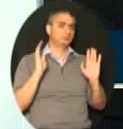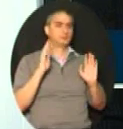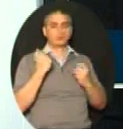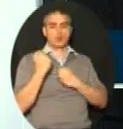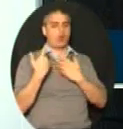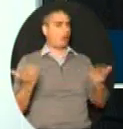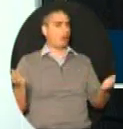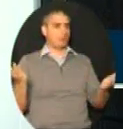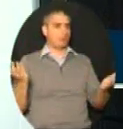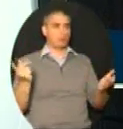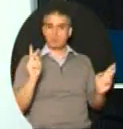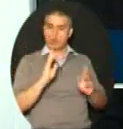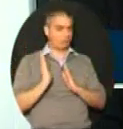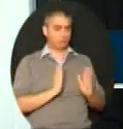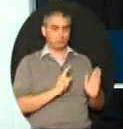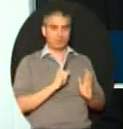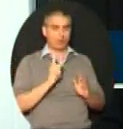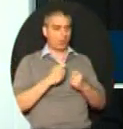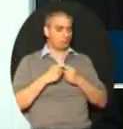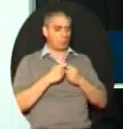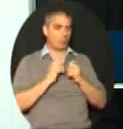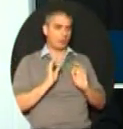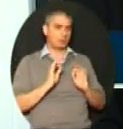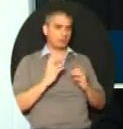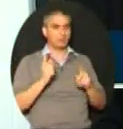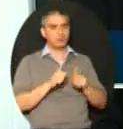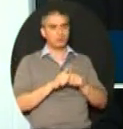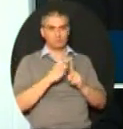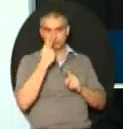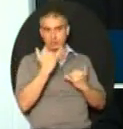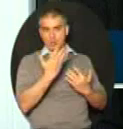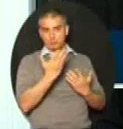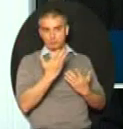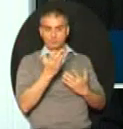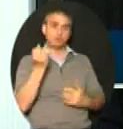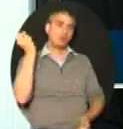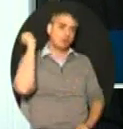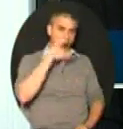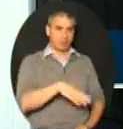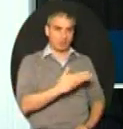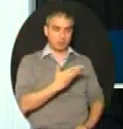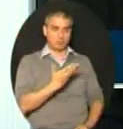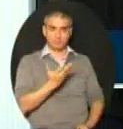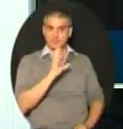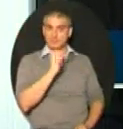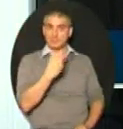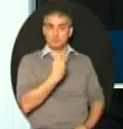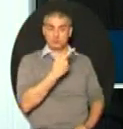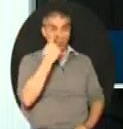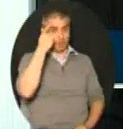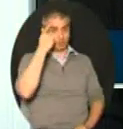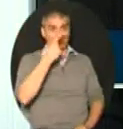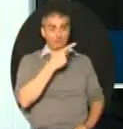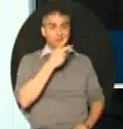נטול כוחות, לא מסודר, לא מאורגן, משהו כמו שאתה רואה עכשיו, עוד יותר גרוע. הרי אם מישהו